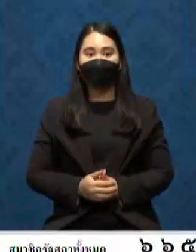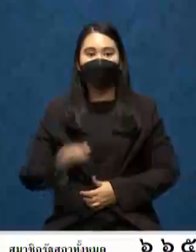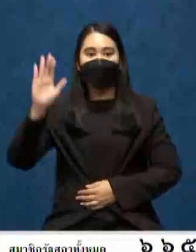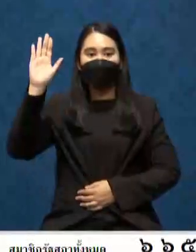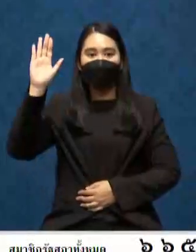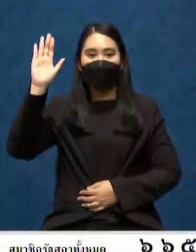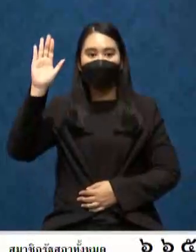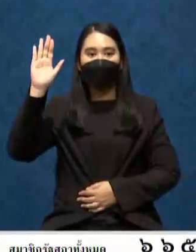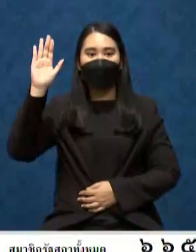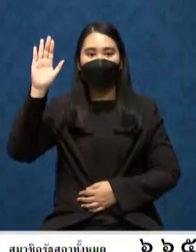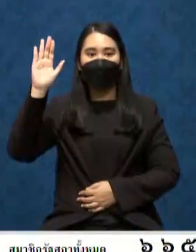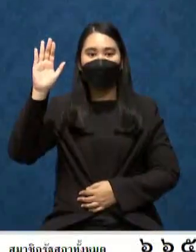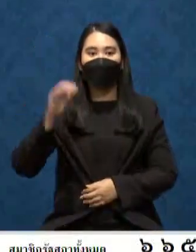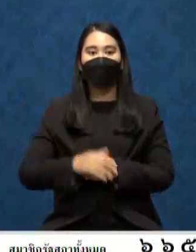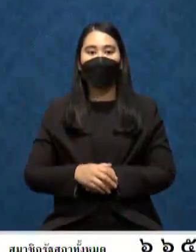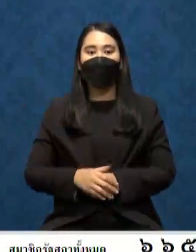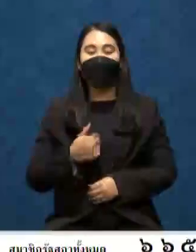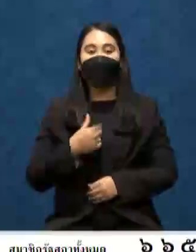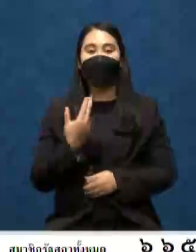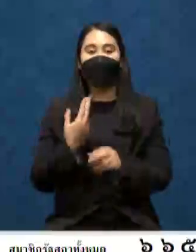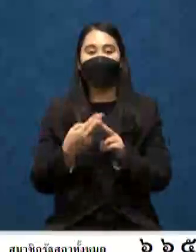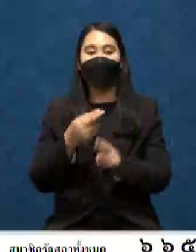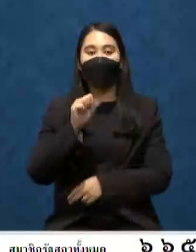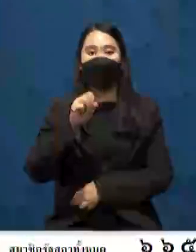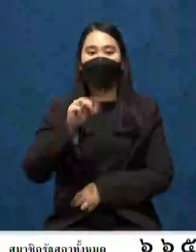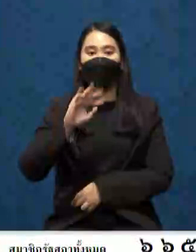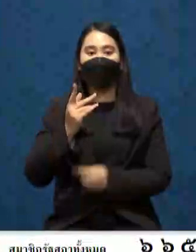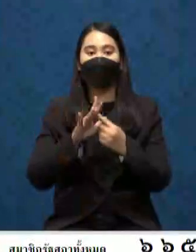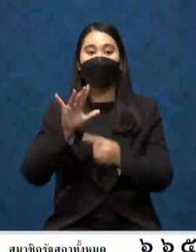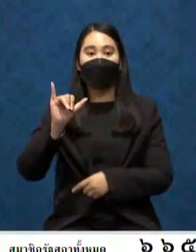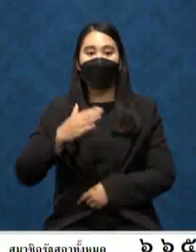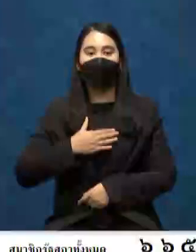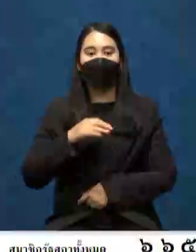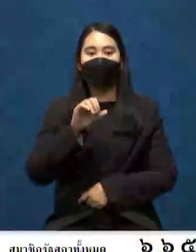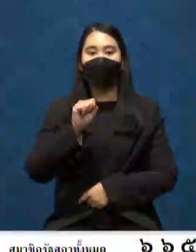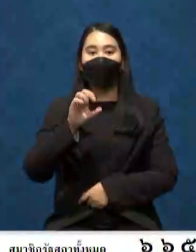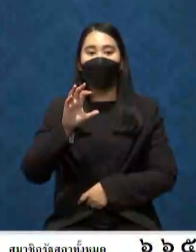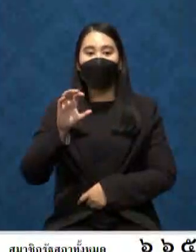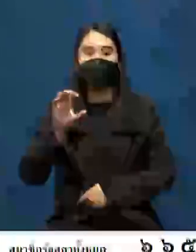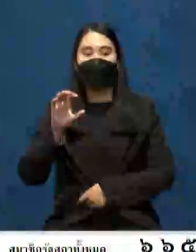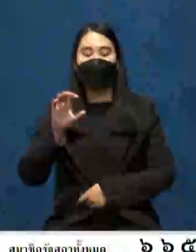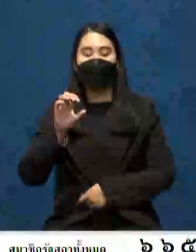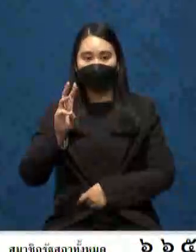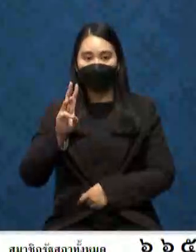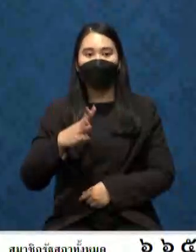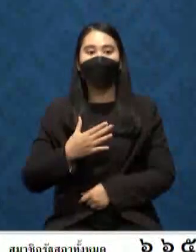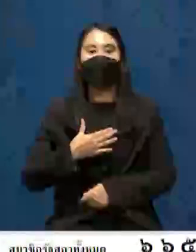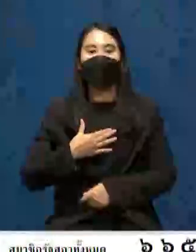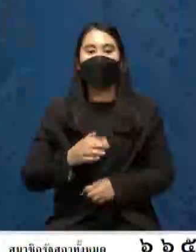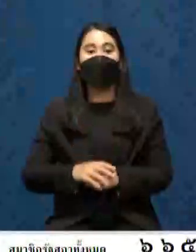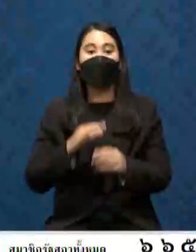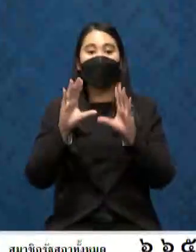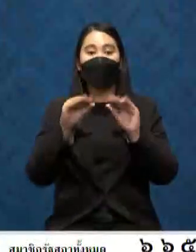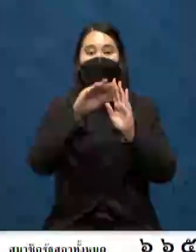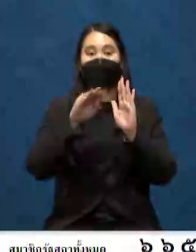านประธานที่เคารพครับสมชายแสวงการสมาชิกวุฒิสภาในฐานะสมาชิกรัฐสภาท่านประธานก่อนเข้าระเบียบวาระ